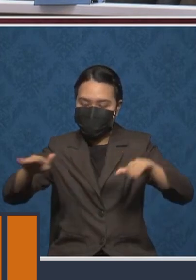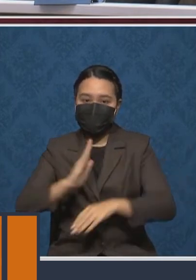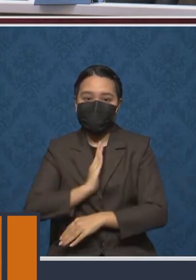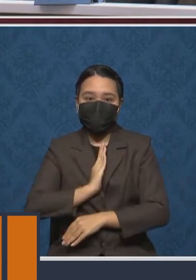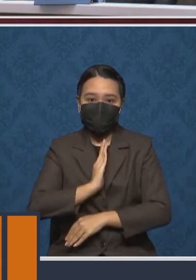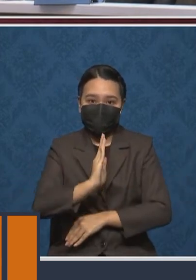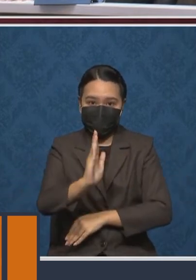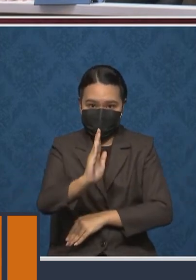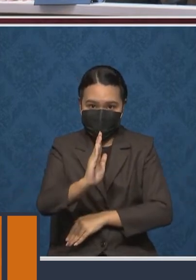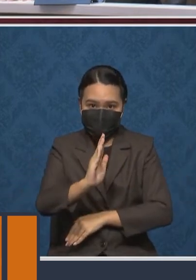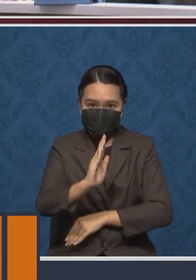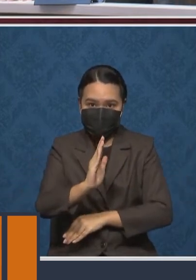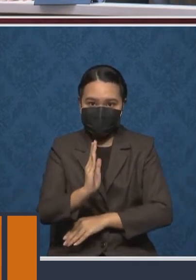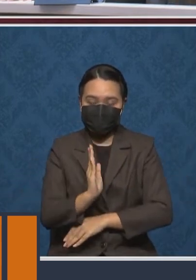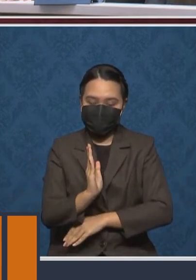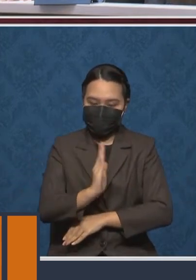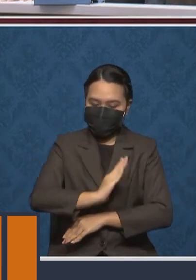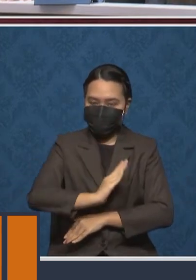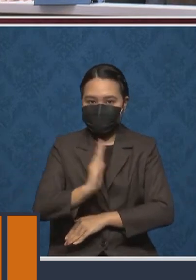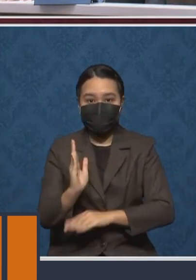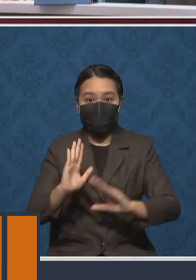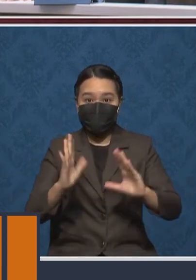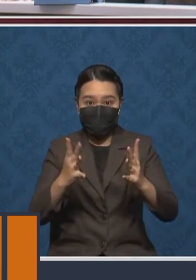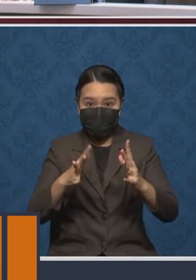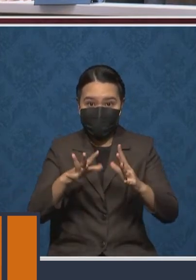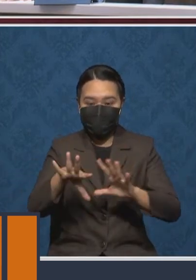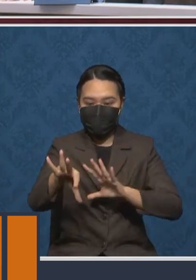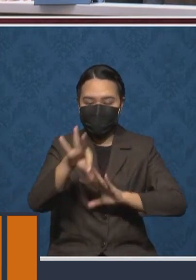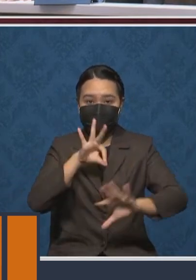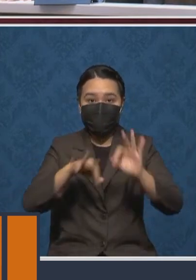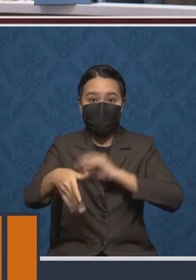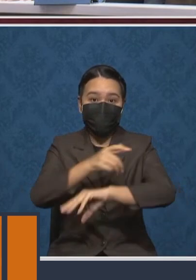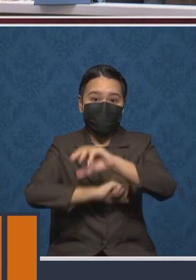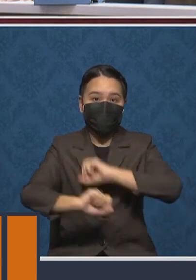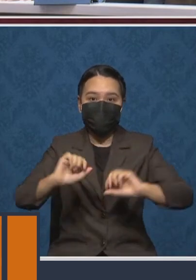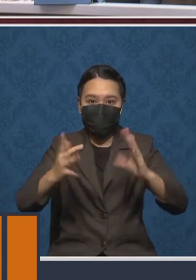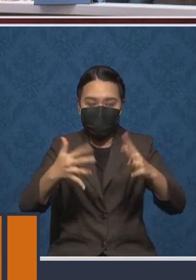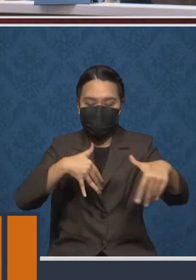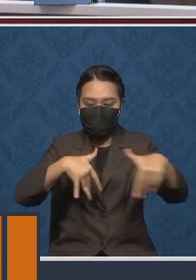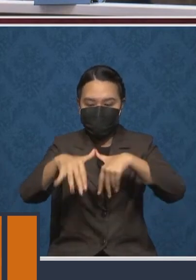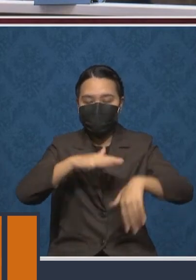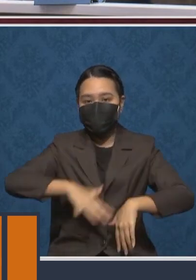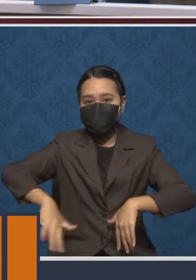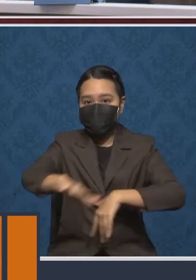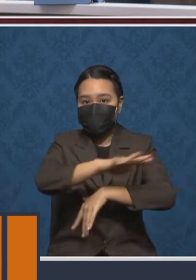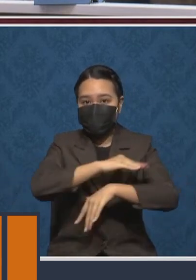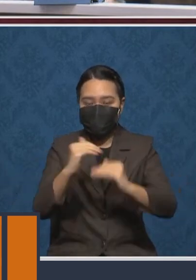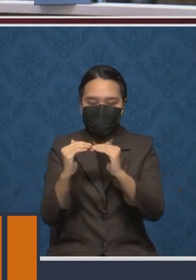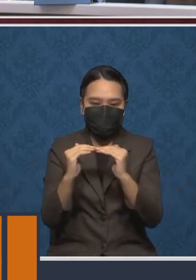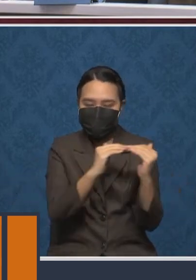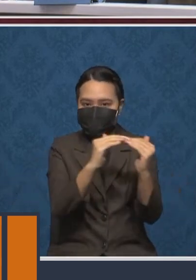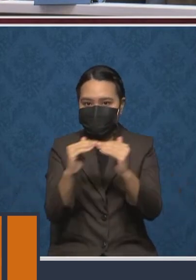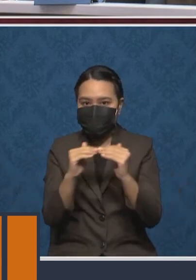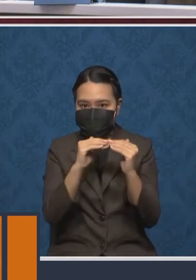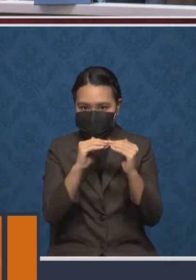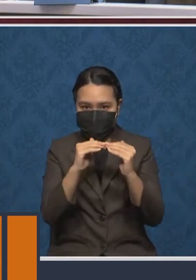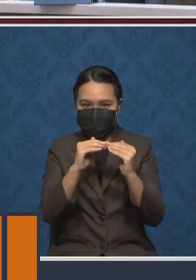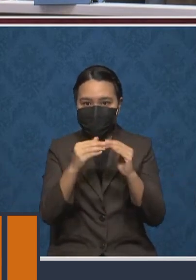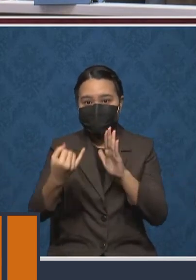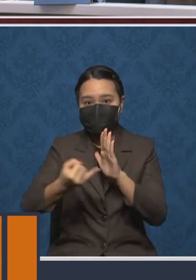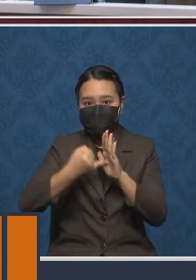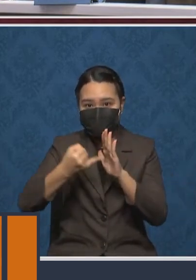ไม่เลือกปฏิบัติครับท่านประธานประชาชนเข้าถึงความยุติธรรมได้สะดวกรวดเร็วไม่เสียค่าใช้